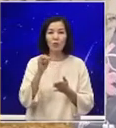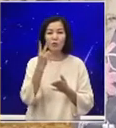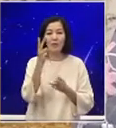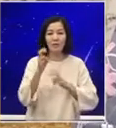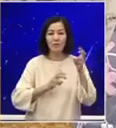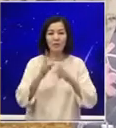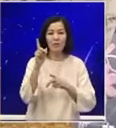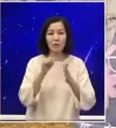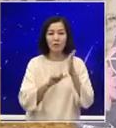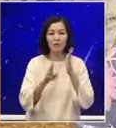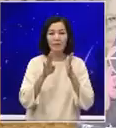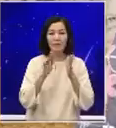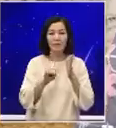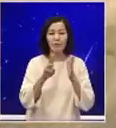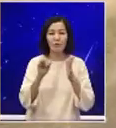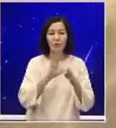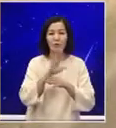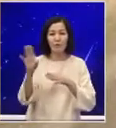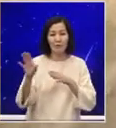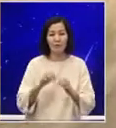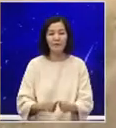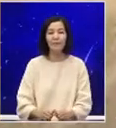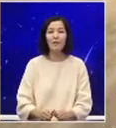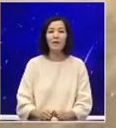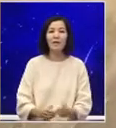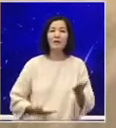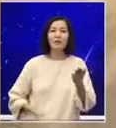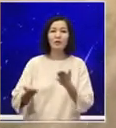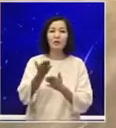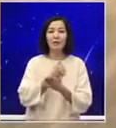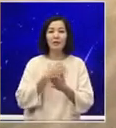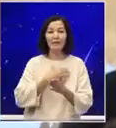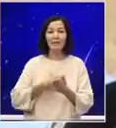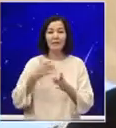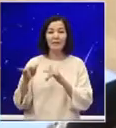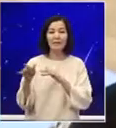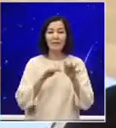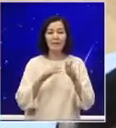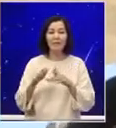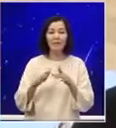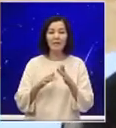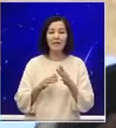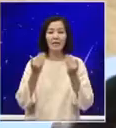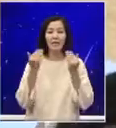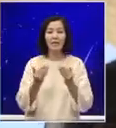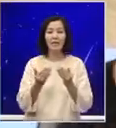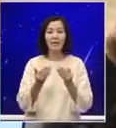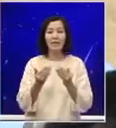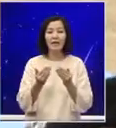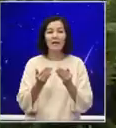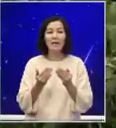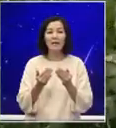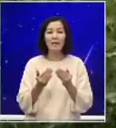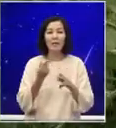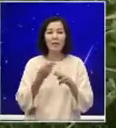160 мың тонна тәтті түбір өткізілді. Тәтті түбір жиын-теріні ең маңызды процесс. Өнім сапасы осы кезеңге тікелей байланысты.